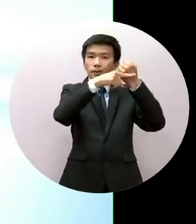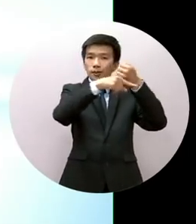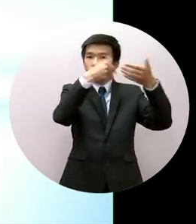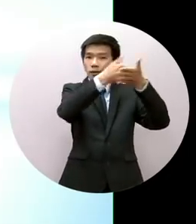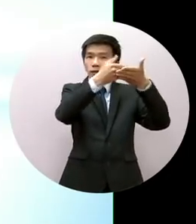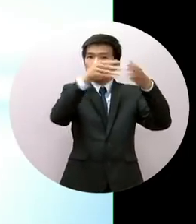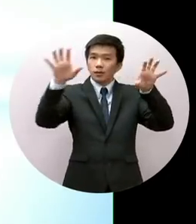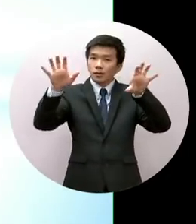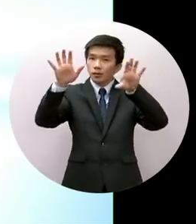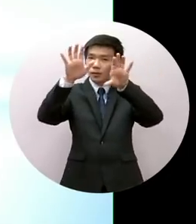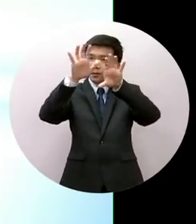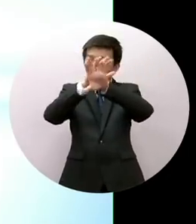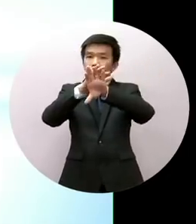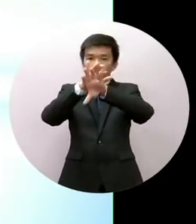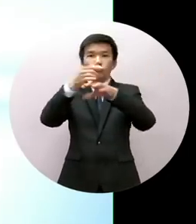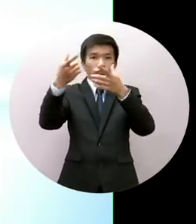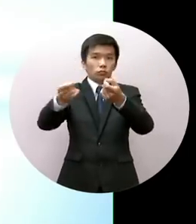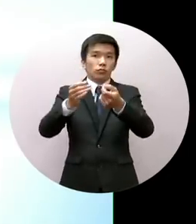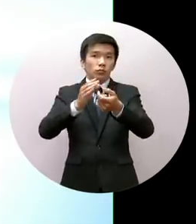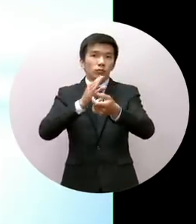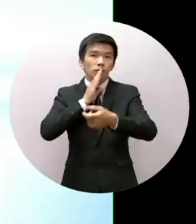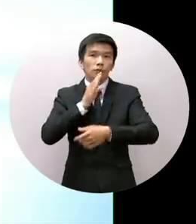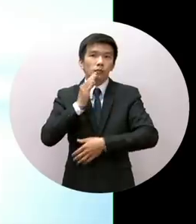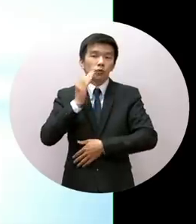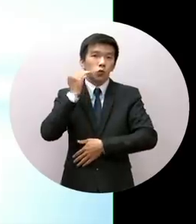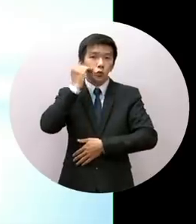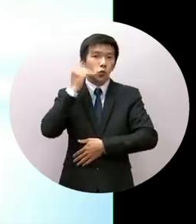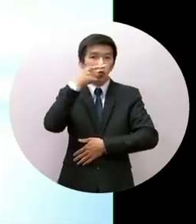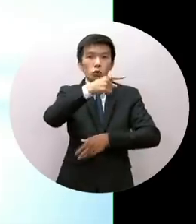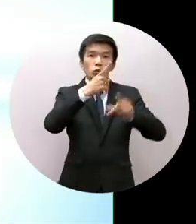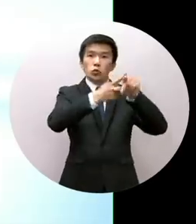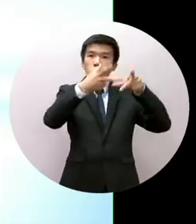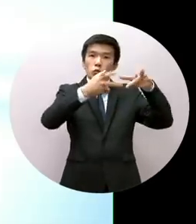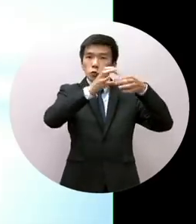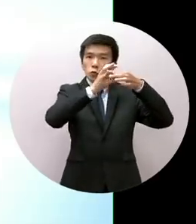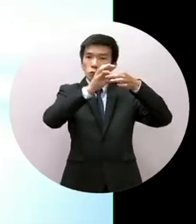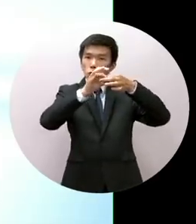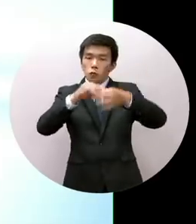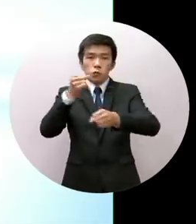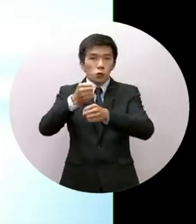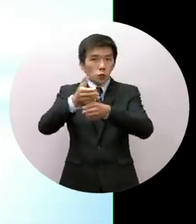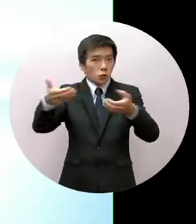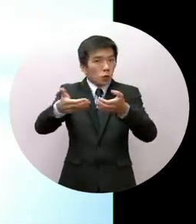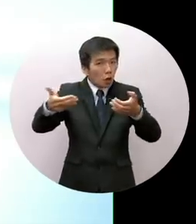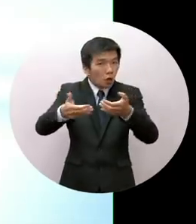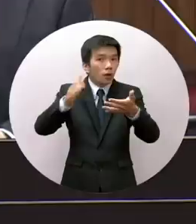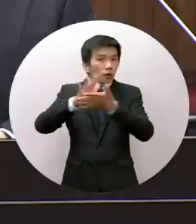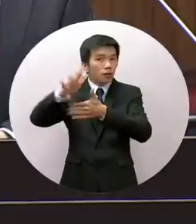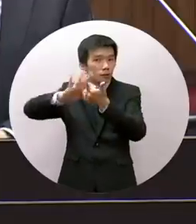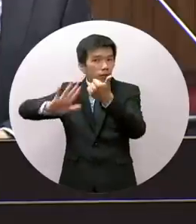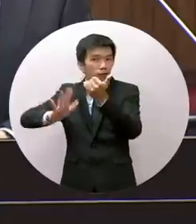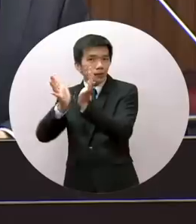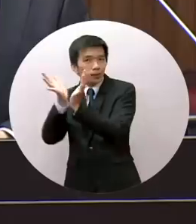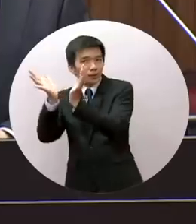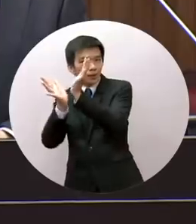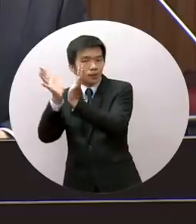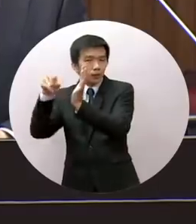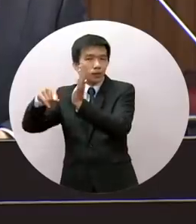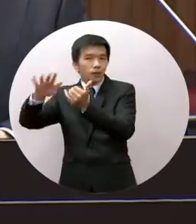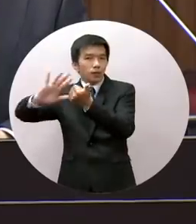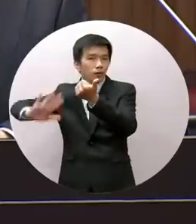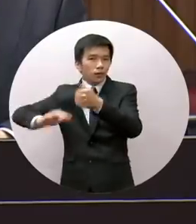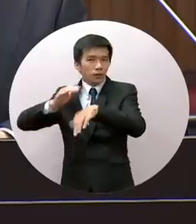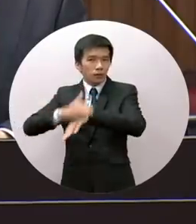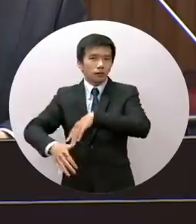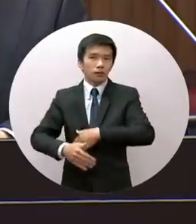样子的话继续做下去的话，对于保育类珊瑚是有影响的，经济部要怎么办？因为这个如果是